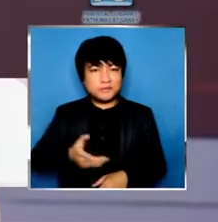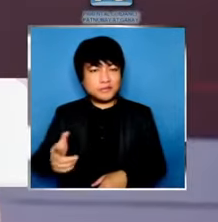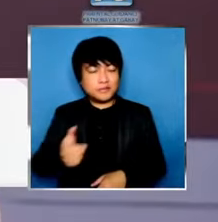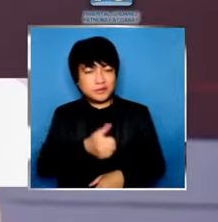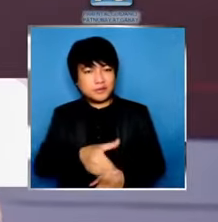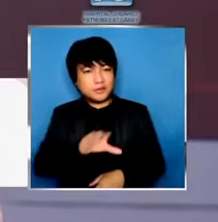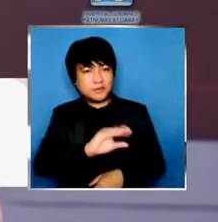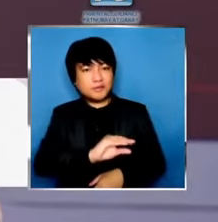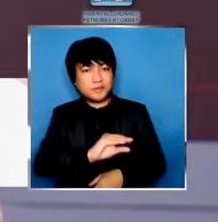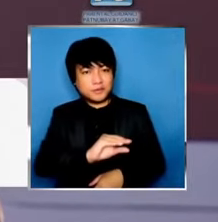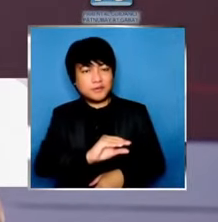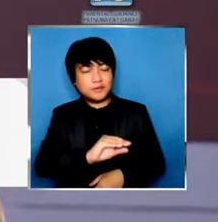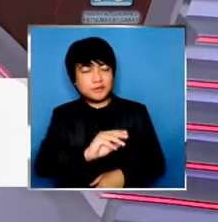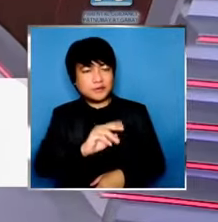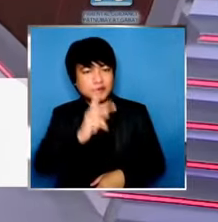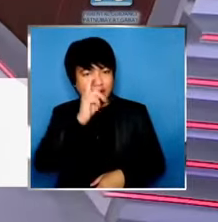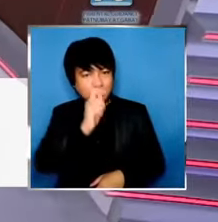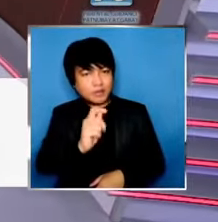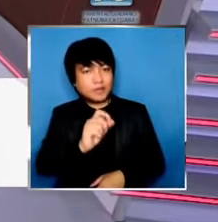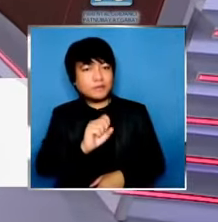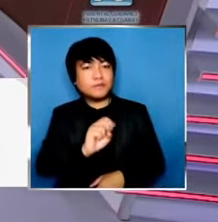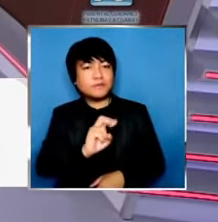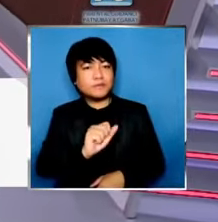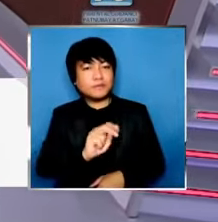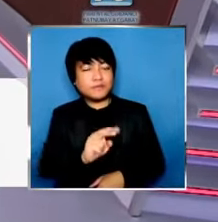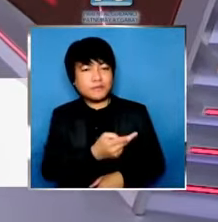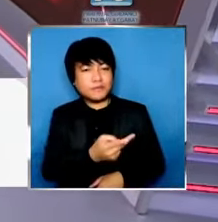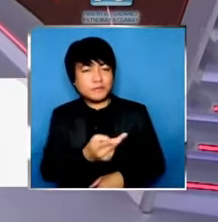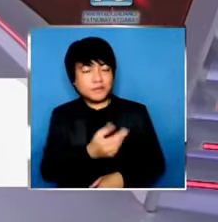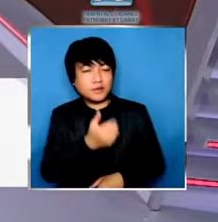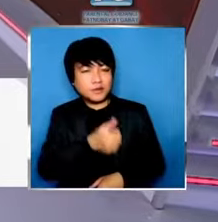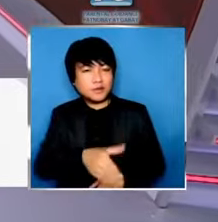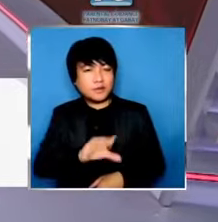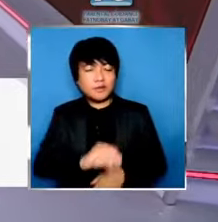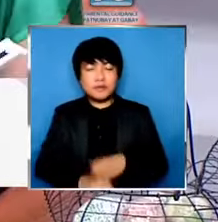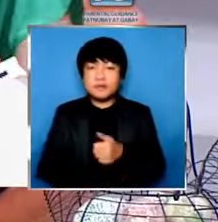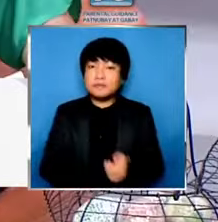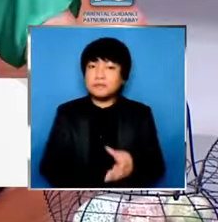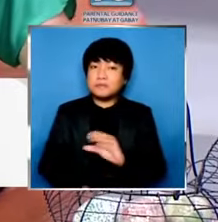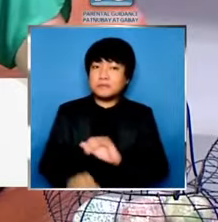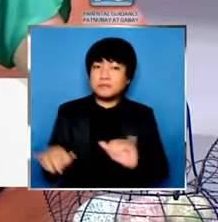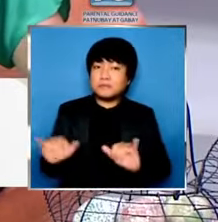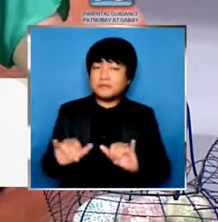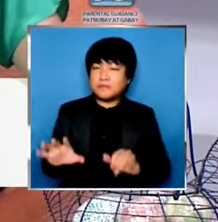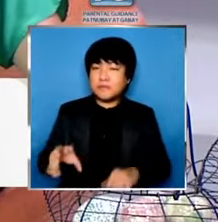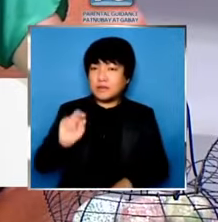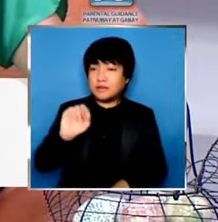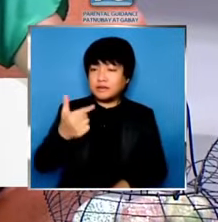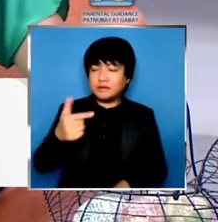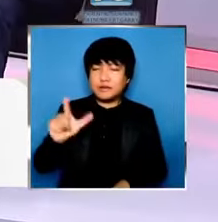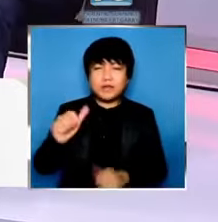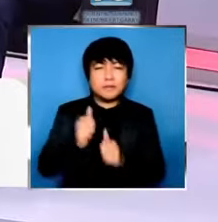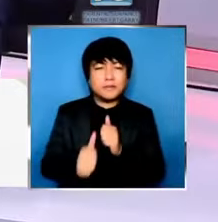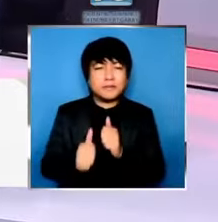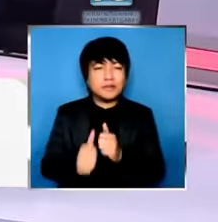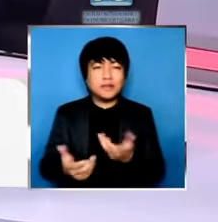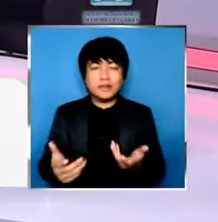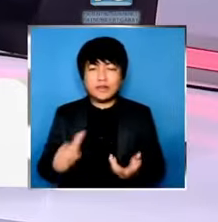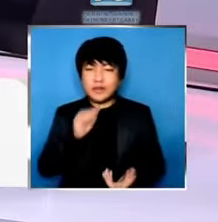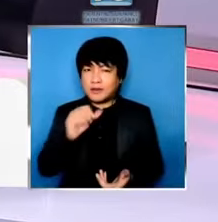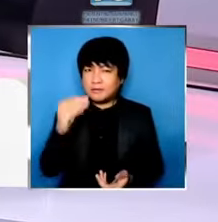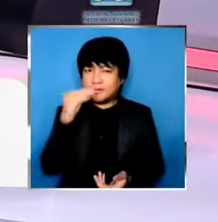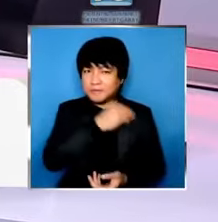televiewers. Alam mo, Yorme Isko, no? Para NGL or Not Gonna Lie with Kim and Susan, gagamit tayo ng lie detector test. Oh, lie